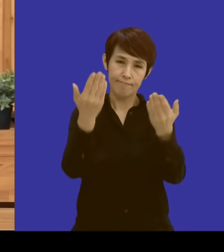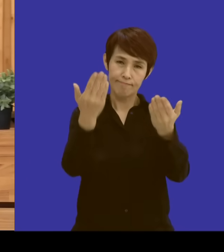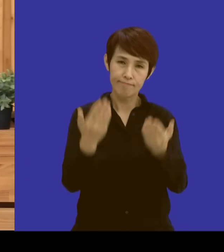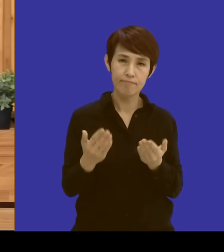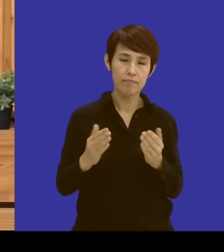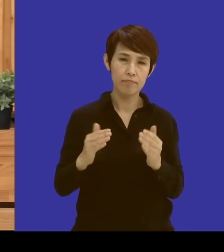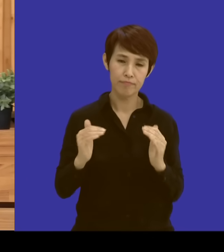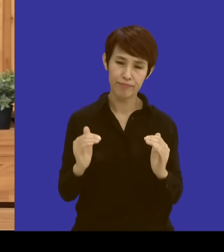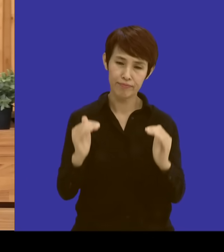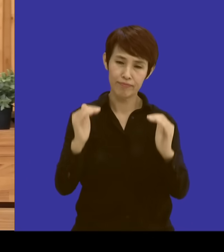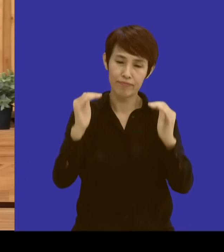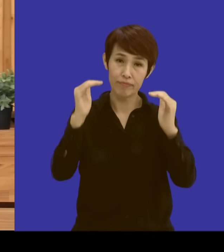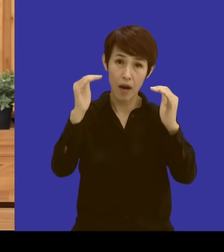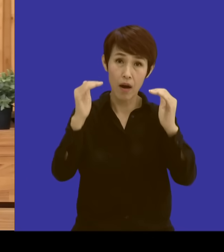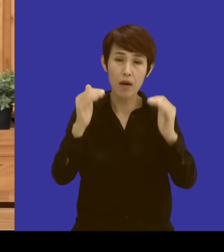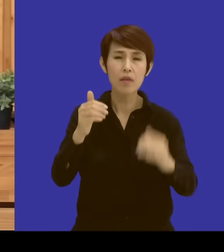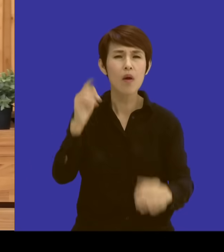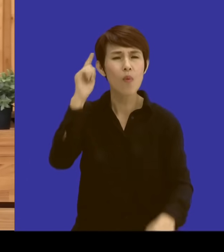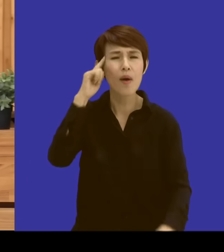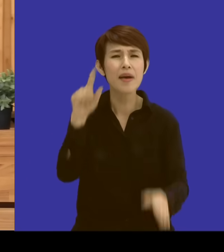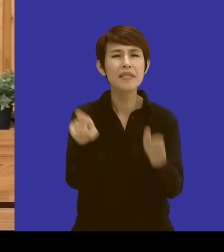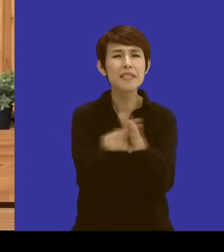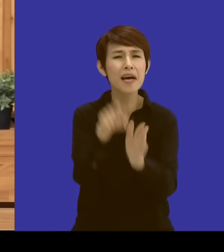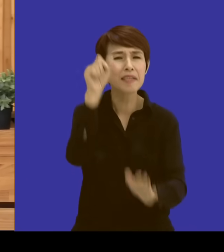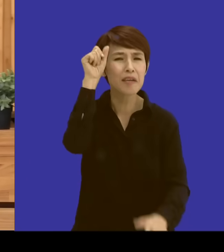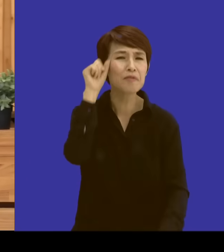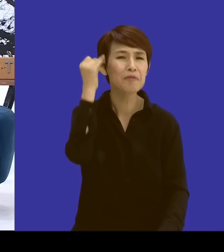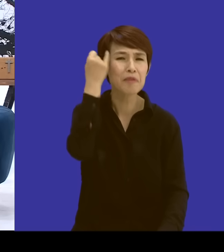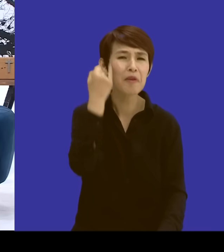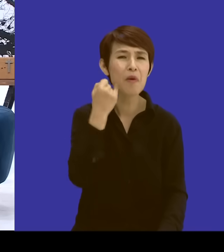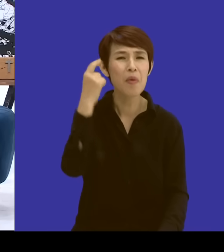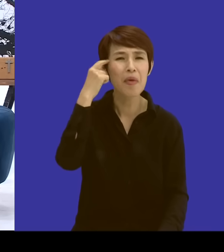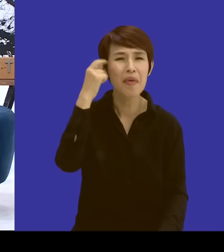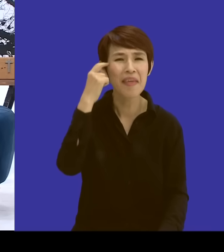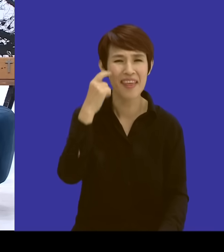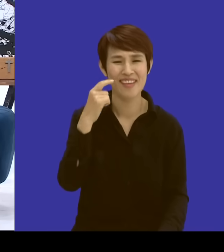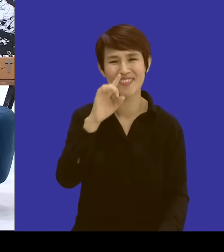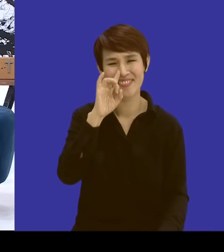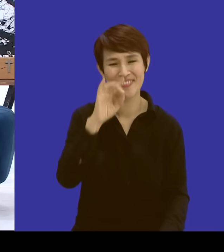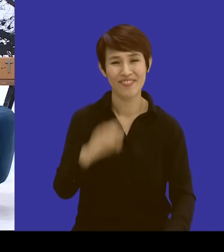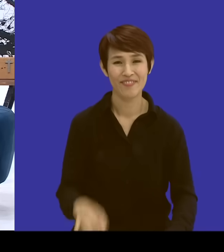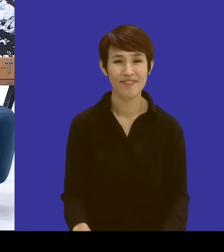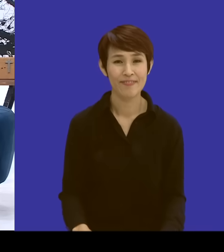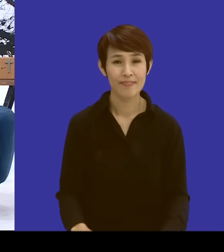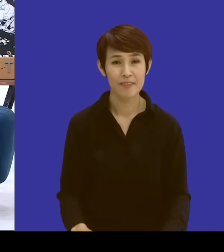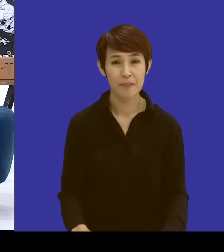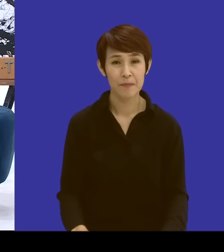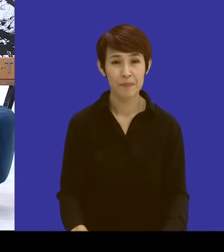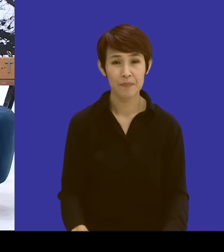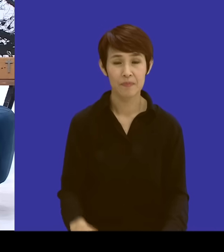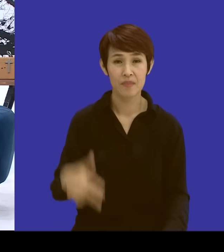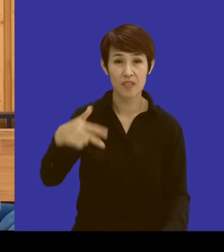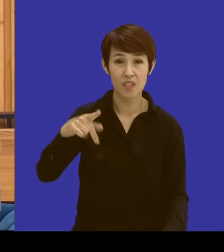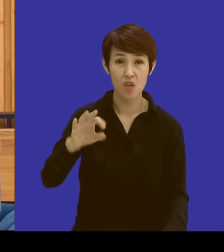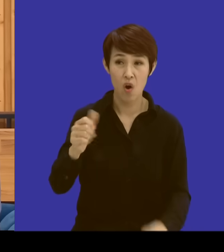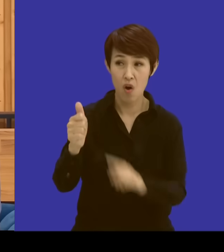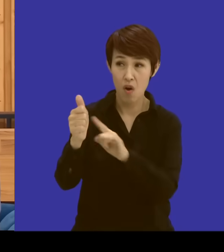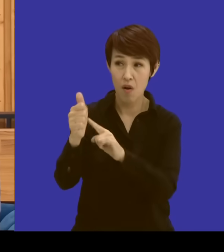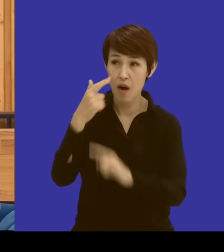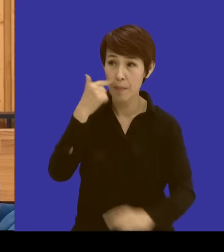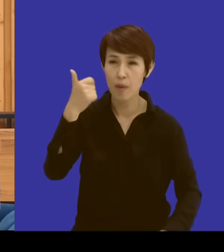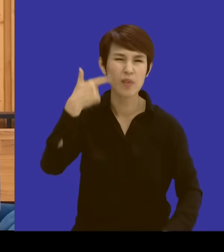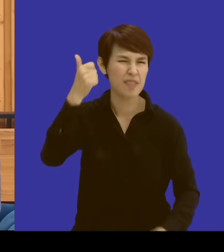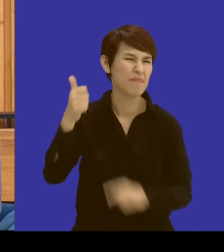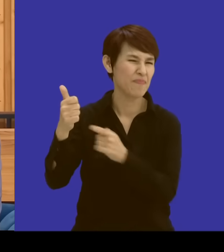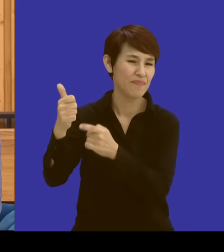사셨는데 왜 신앙에서 사춘기를 많이 겪게 됐는지 오늘 한번 이야기를 나눠보겠습니다. 네. 여기 범균 형제도 아버지가 목사님이시고